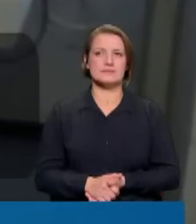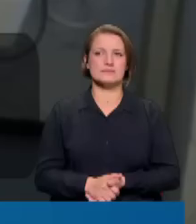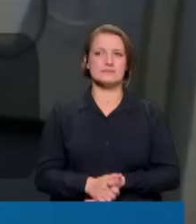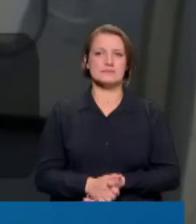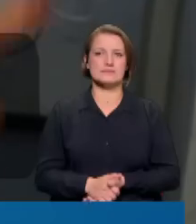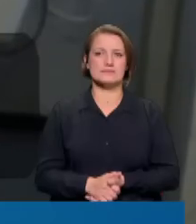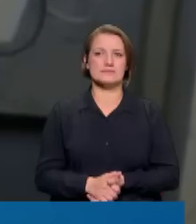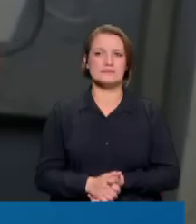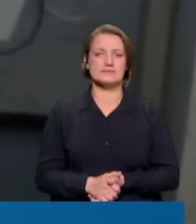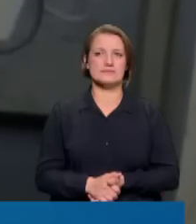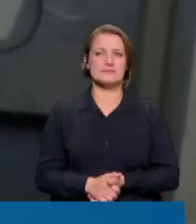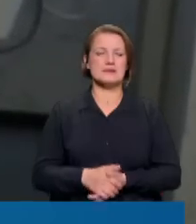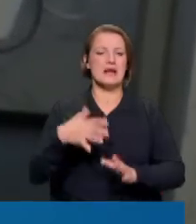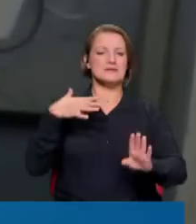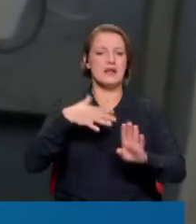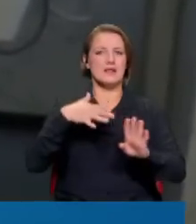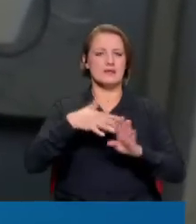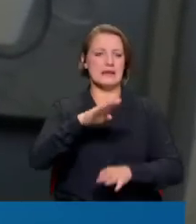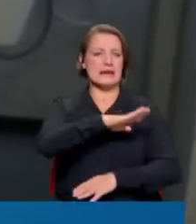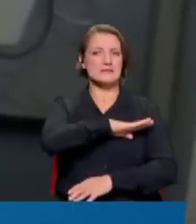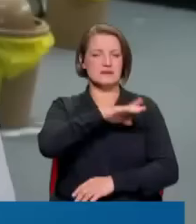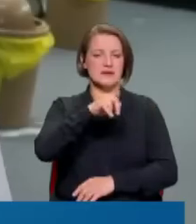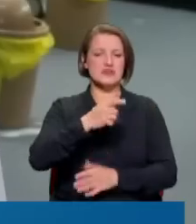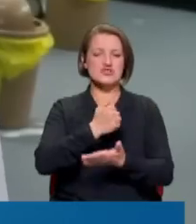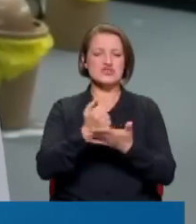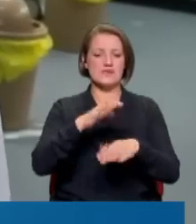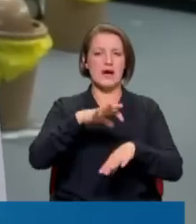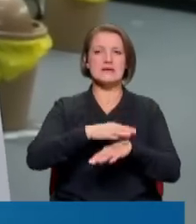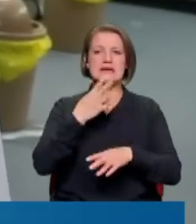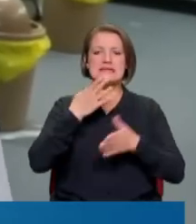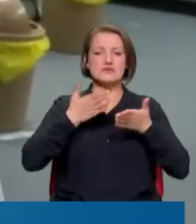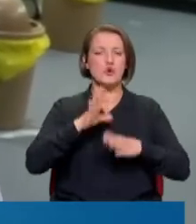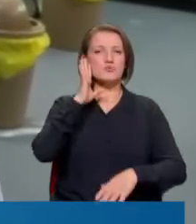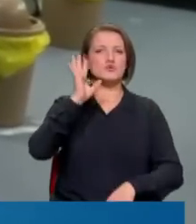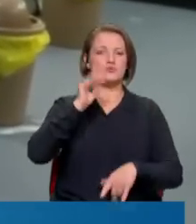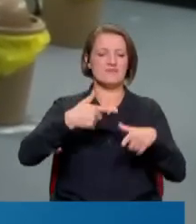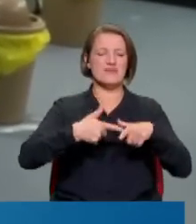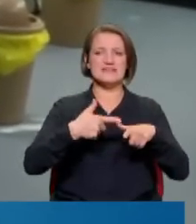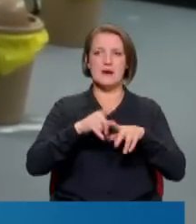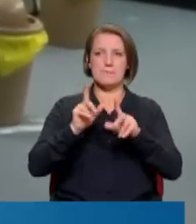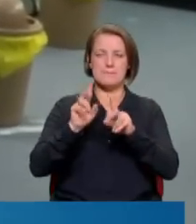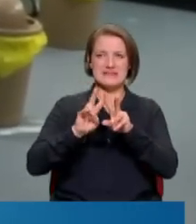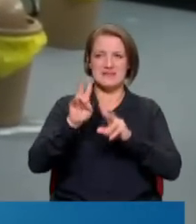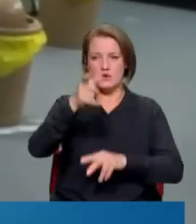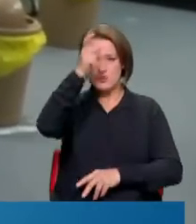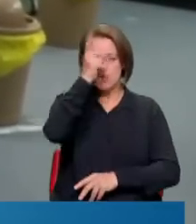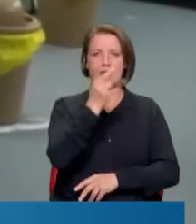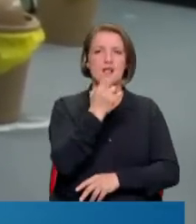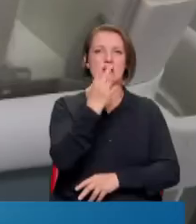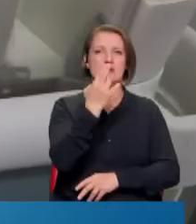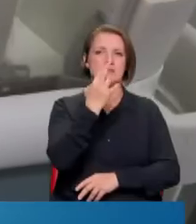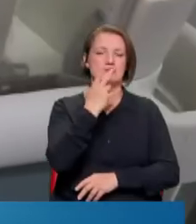gibi olacak bunlar saldırı altındaki gazede Şifa Hastanesi kadın doğum uzmanı fad malis Türkçe Seslendi